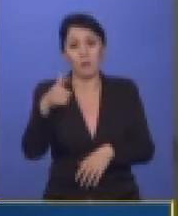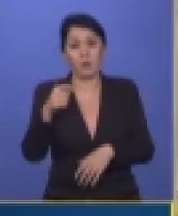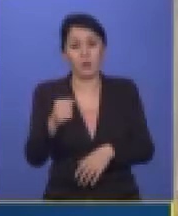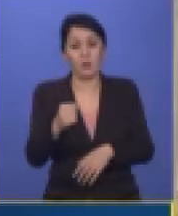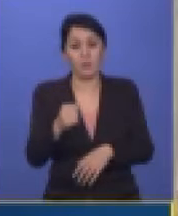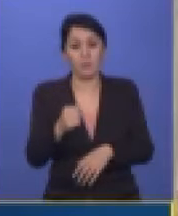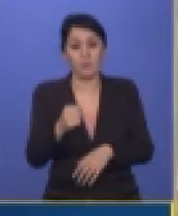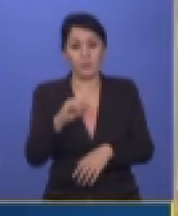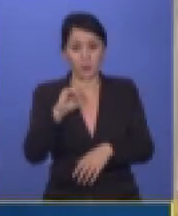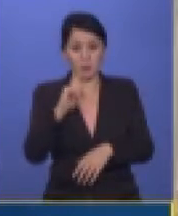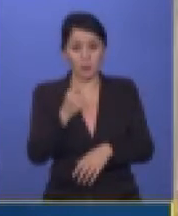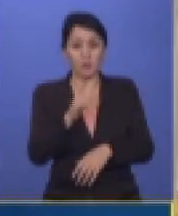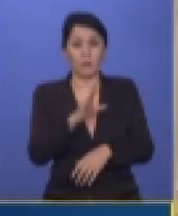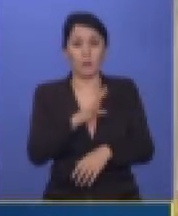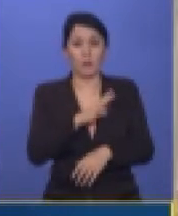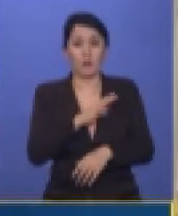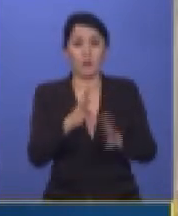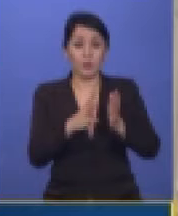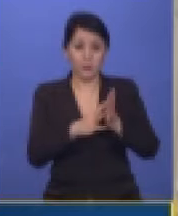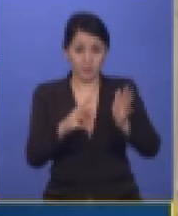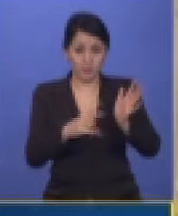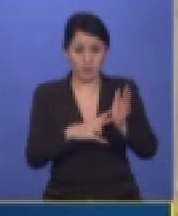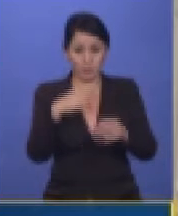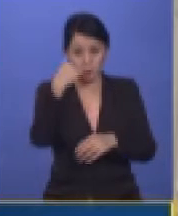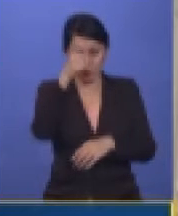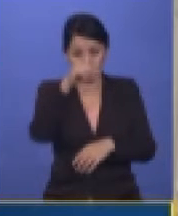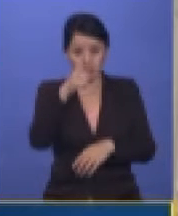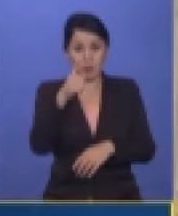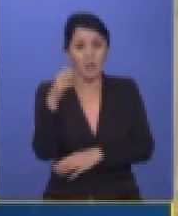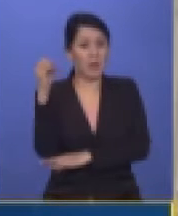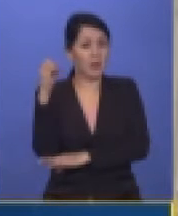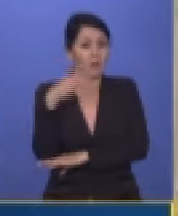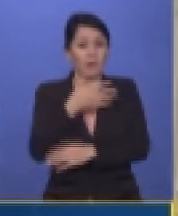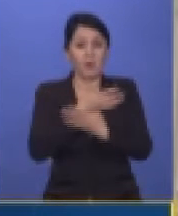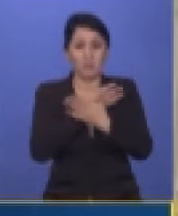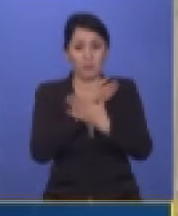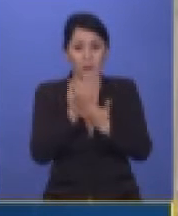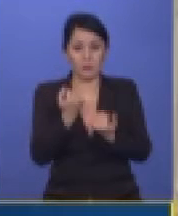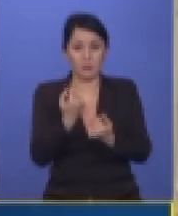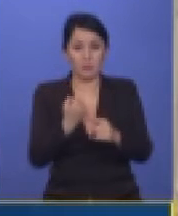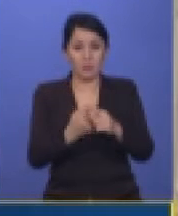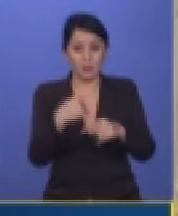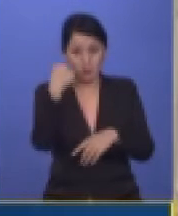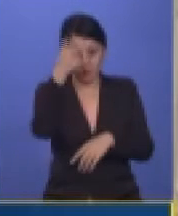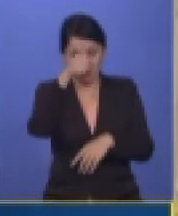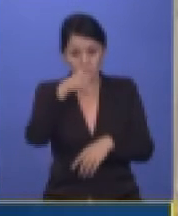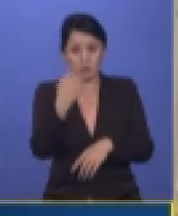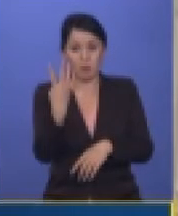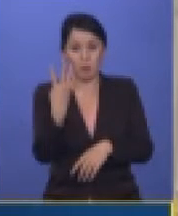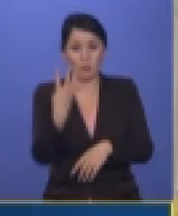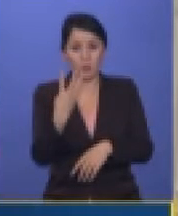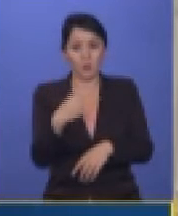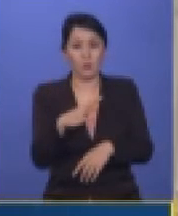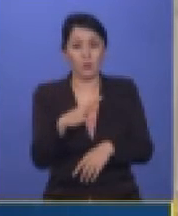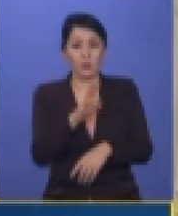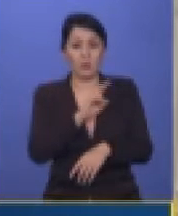гектара. Тяжело было. В 97-й год, например, света нет. Мы полтора года сидели без света, 40 станций работало, 5